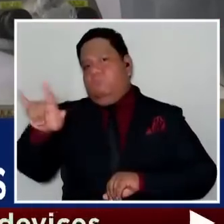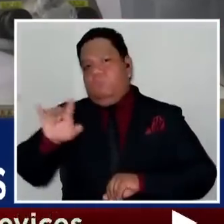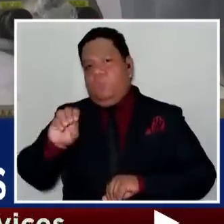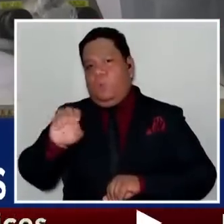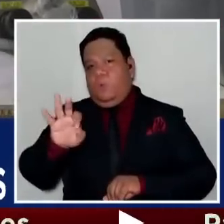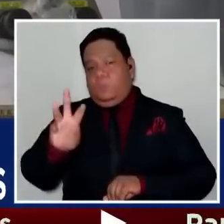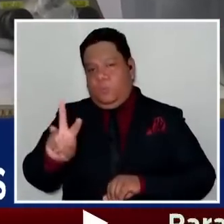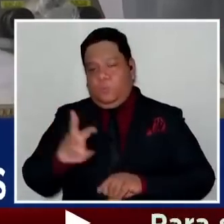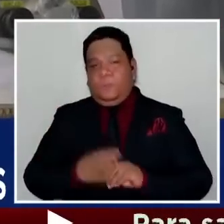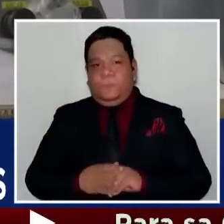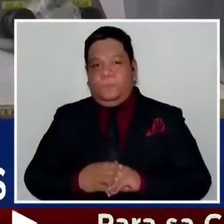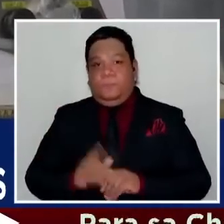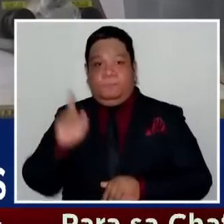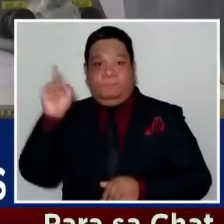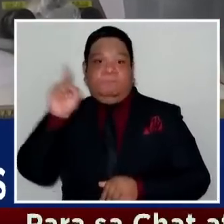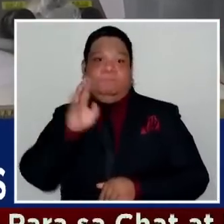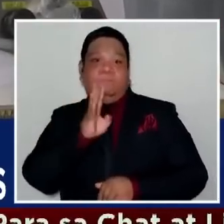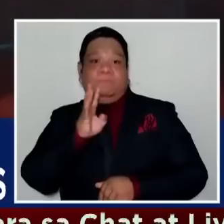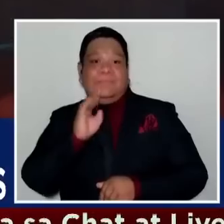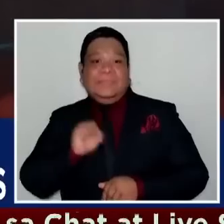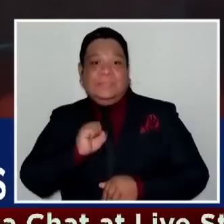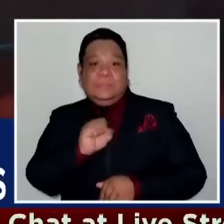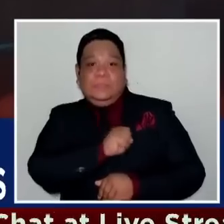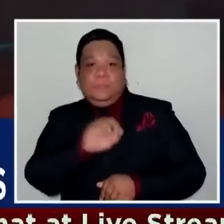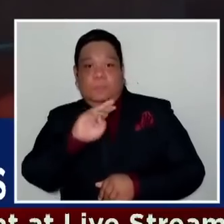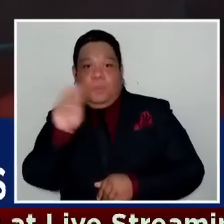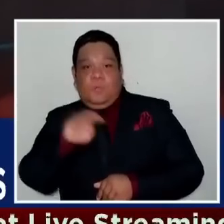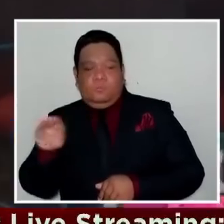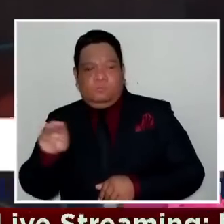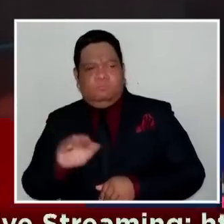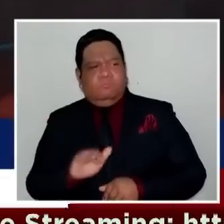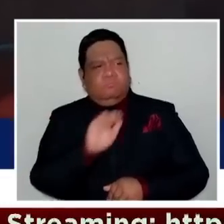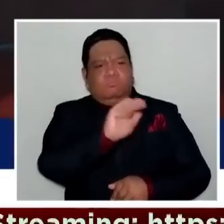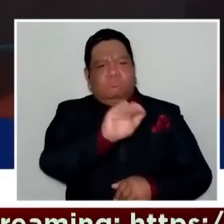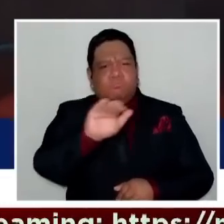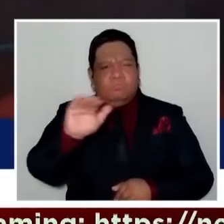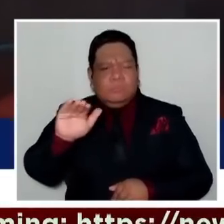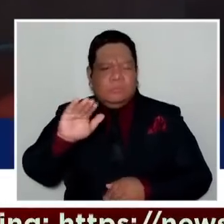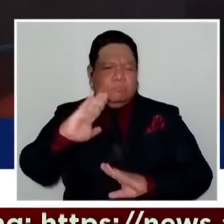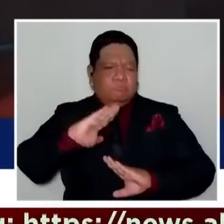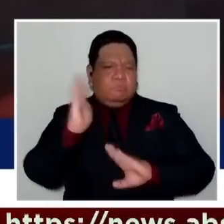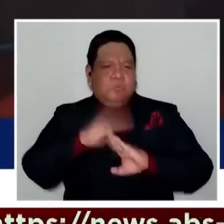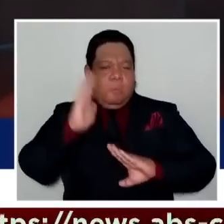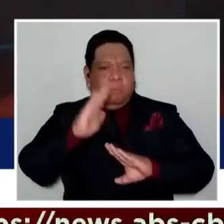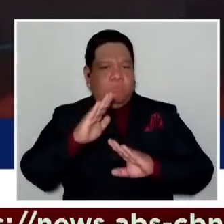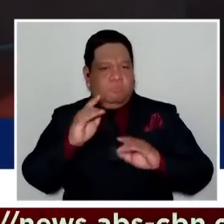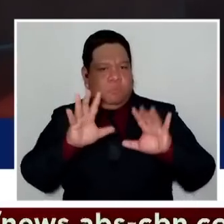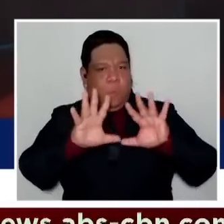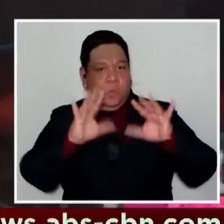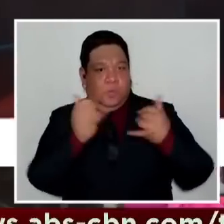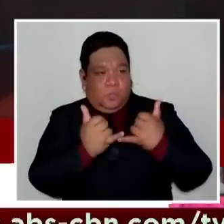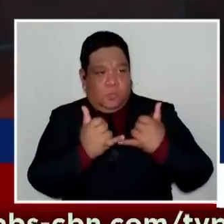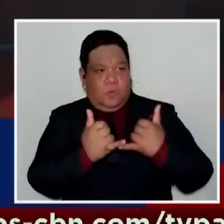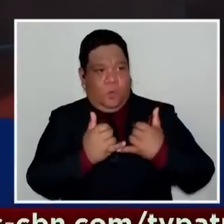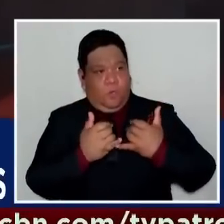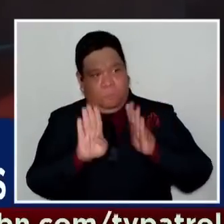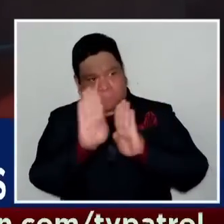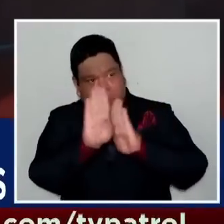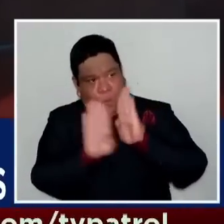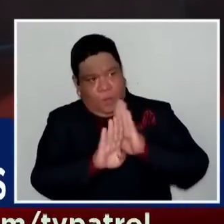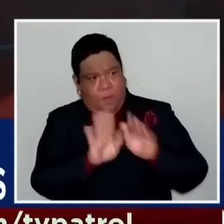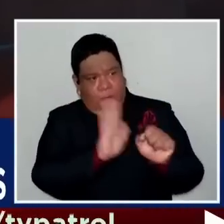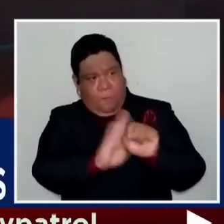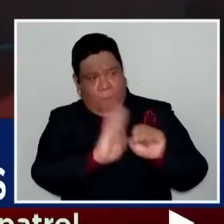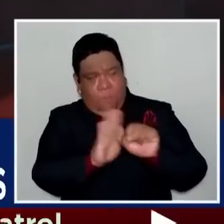400 corporations which are billionaires. Hindi naman po kayo magiging pulubi. Mananatili po kayo maging bilyonaryo at